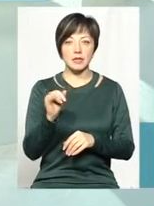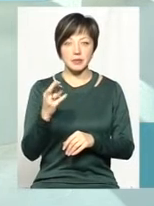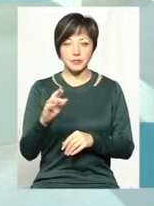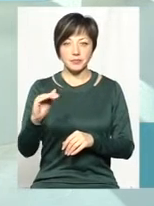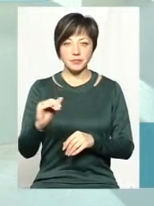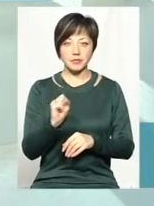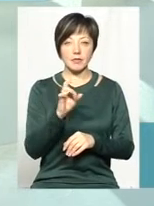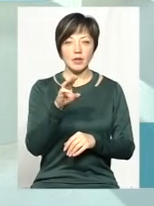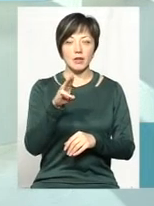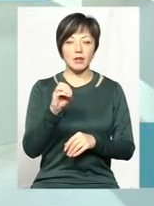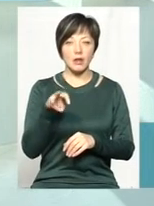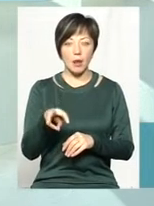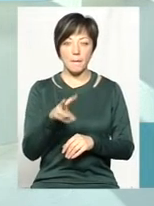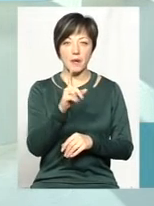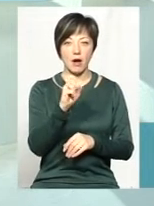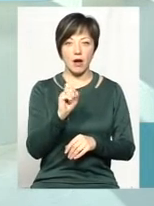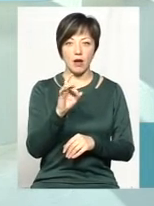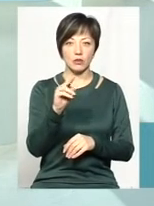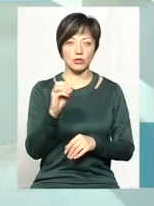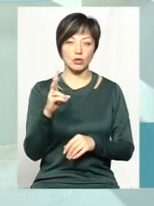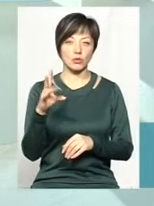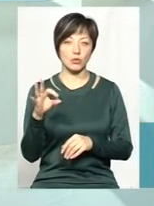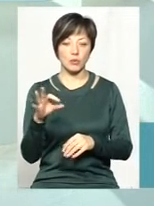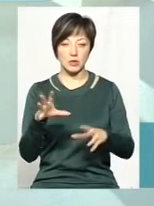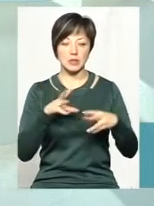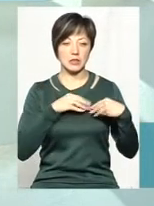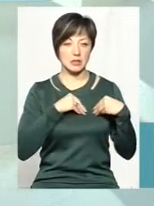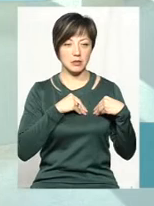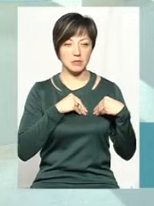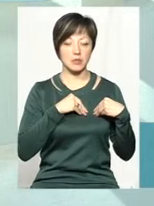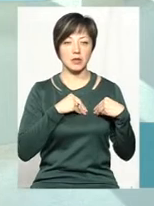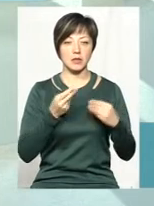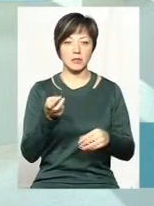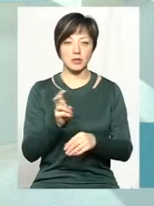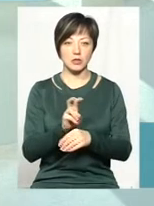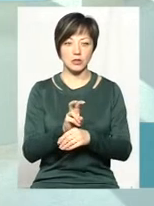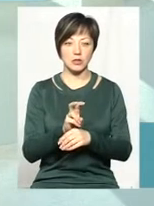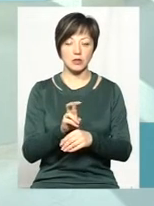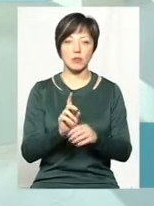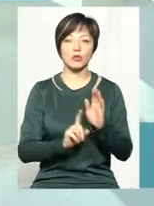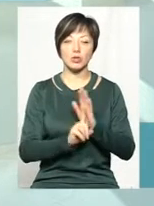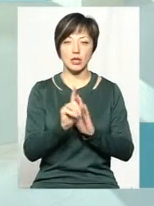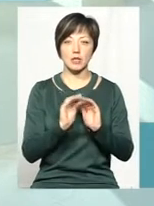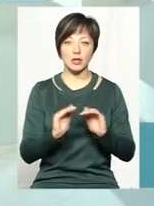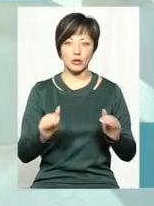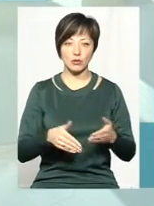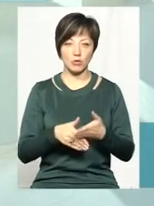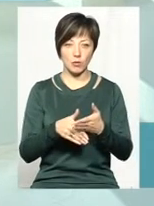маленький Артемчик Харченко, який, до речі, от ми з ним прийшли в дитячу допомогу,